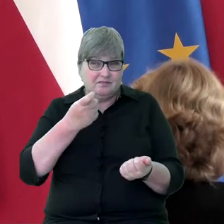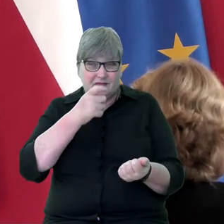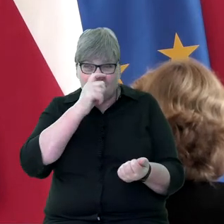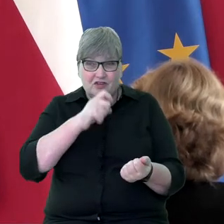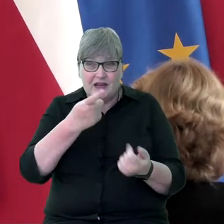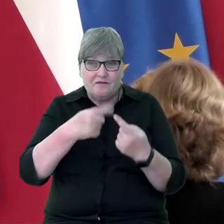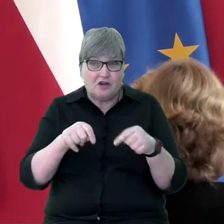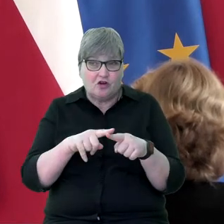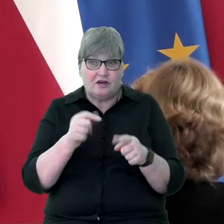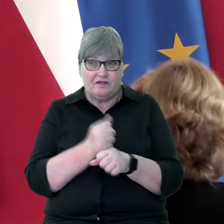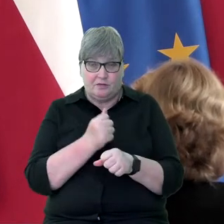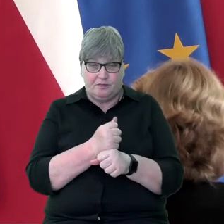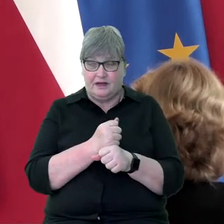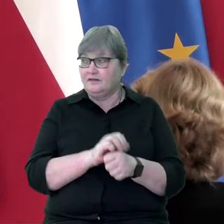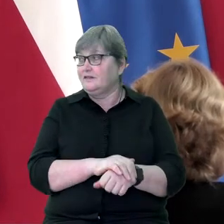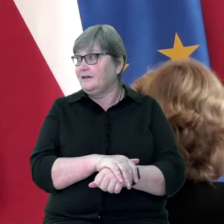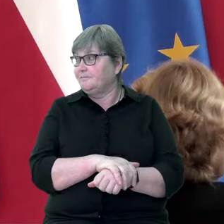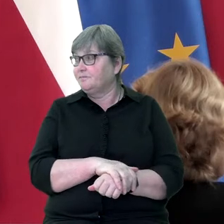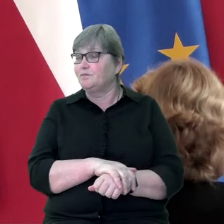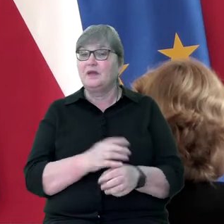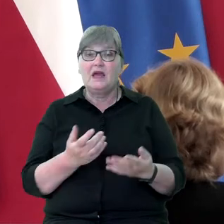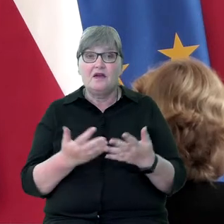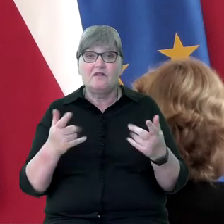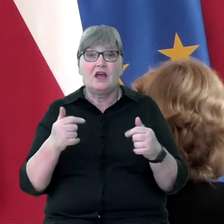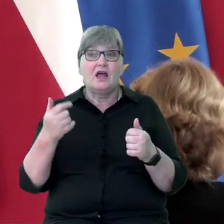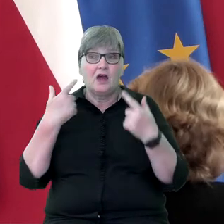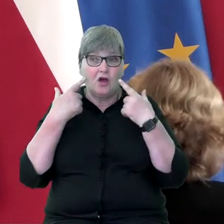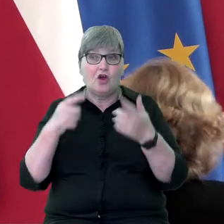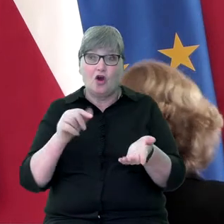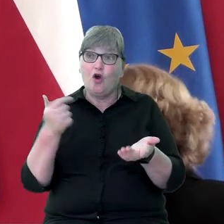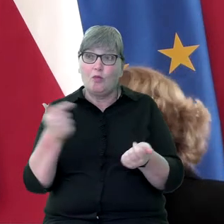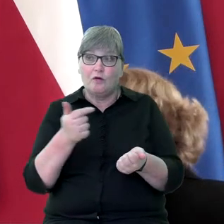przepisach tymczasowych z czerwca 1918 roku.